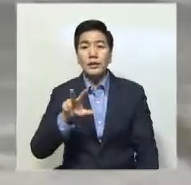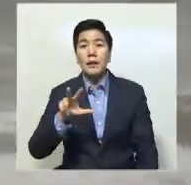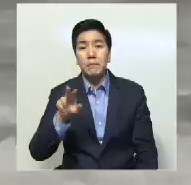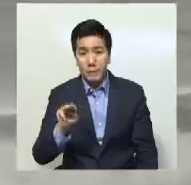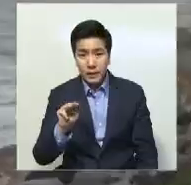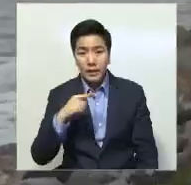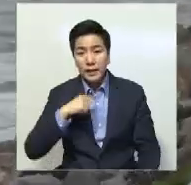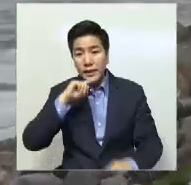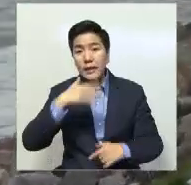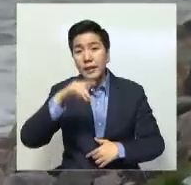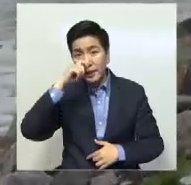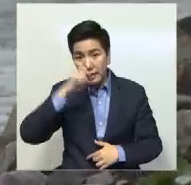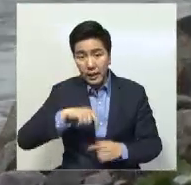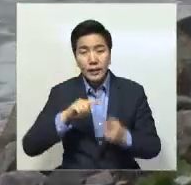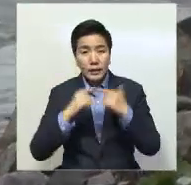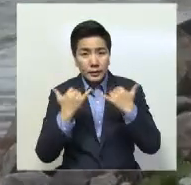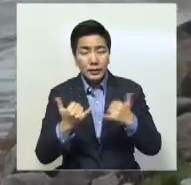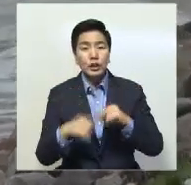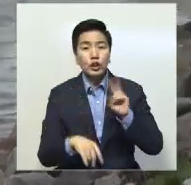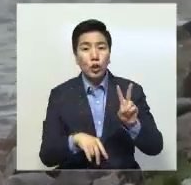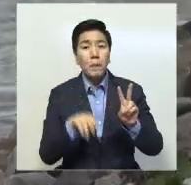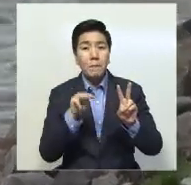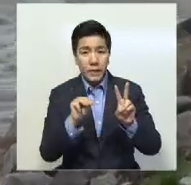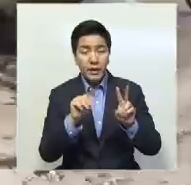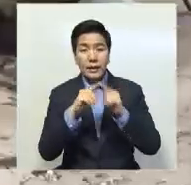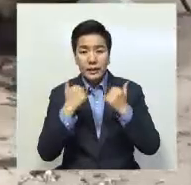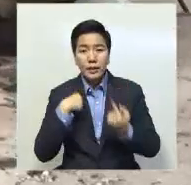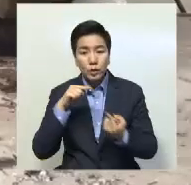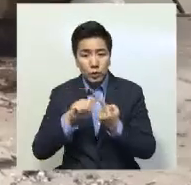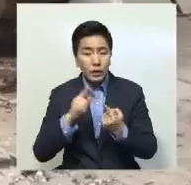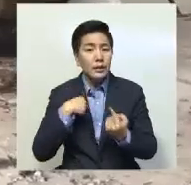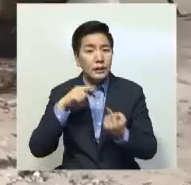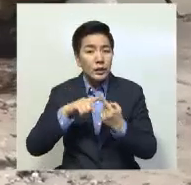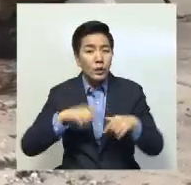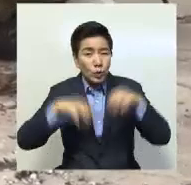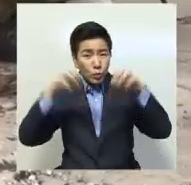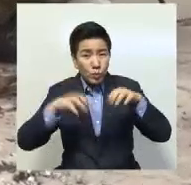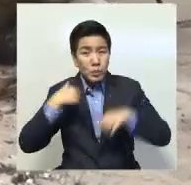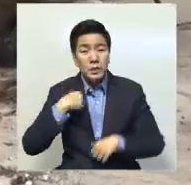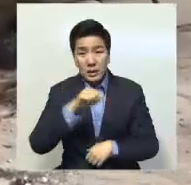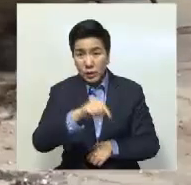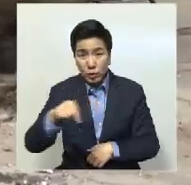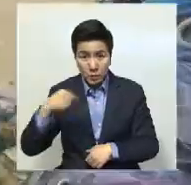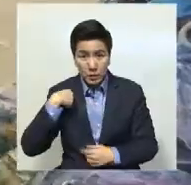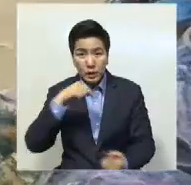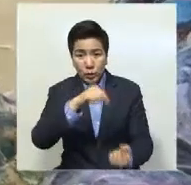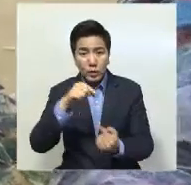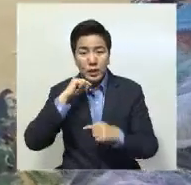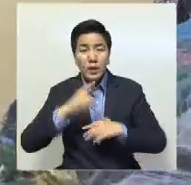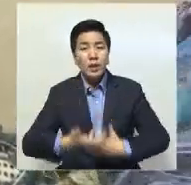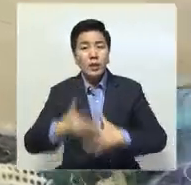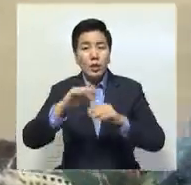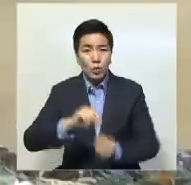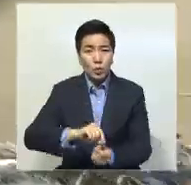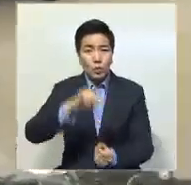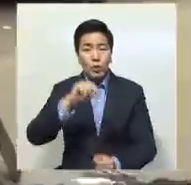ตรอ่าวไทยตอนบนคลื่นก็จะสูงประมาณ2เมตรโดยเฉพาะบริเวณไหนที่มีฝนฟ้าคะนองแน่นอนจุดนั้นก็จะมีคลื่นสูง